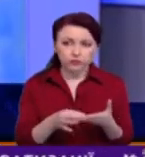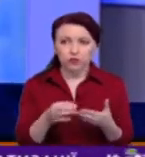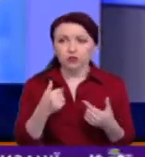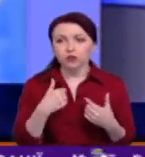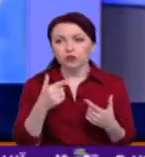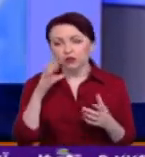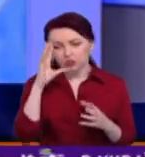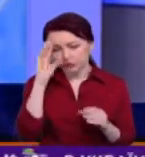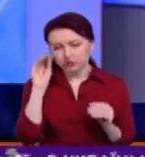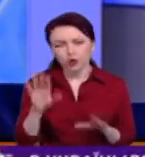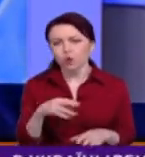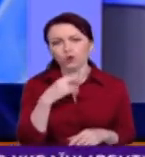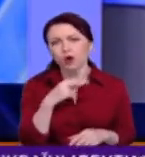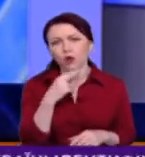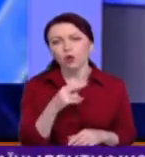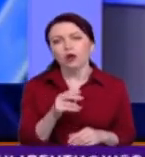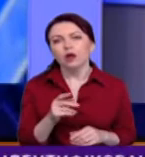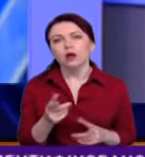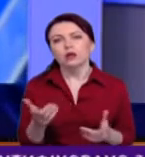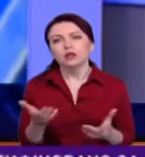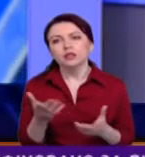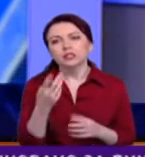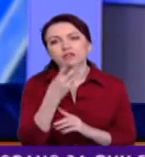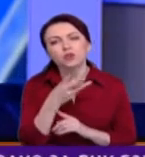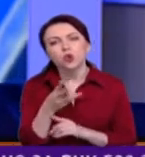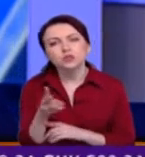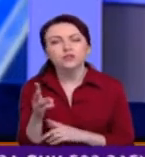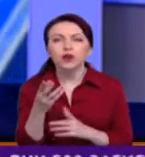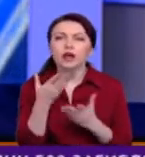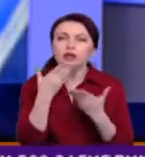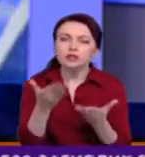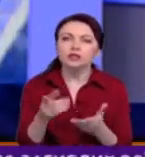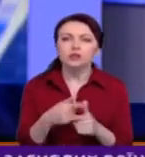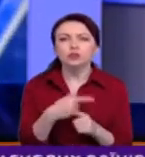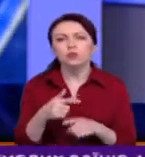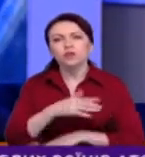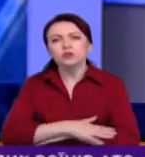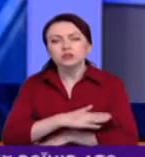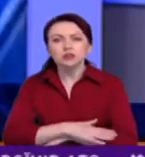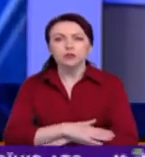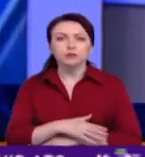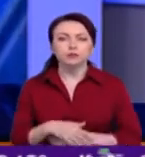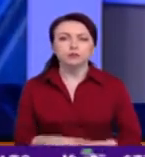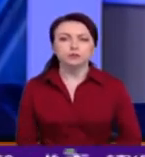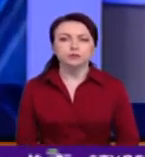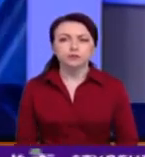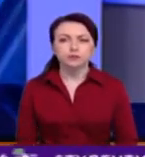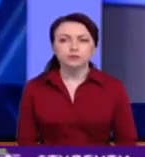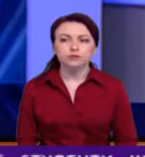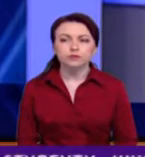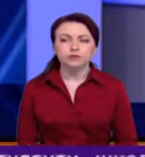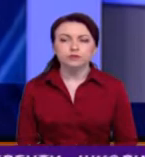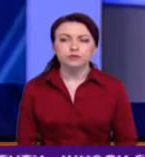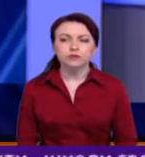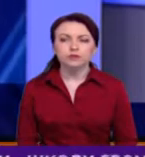звертаю сильну увагу на те, якісь відеозвернення чи лінію поведінки. У парламентарів, якщо хтось